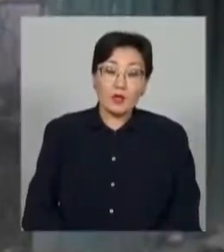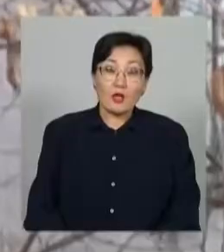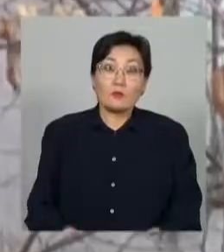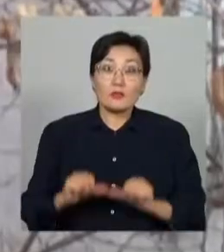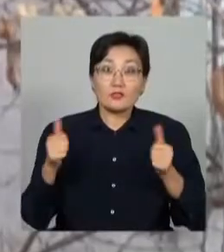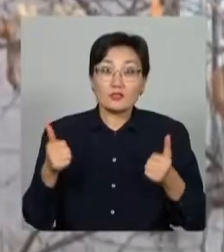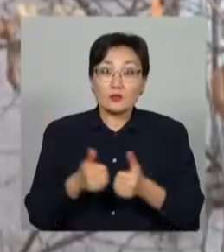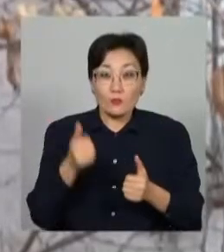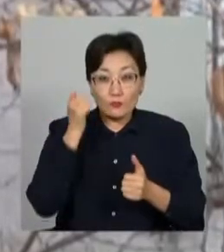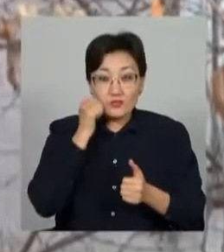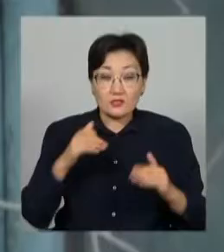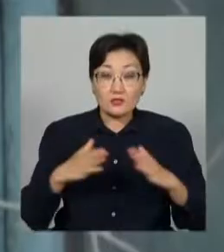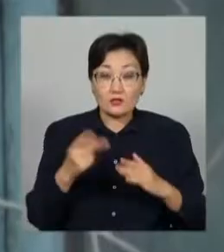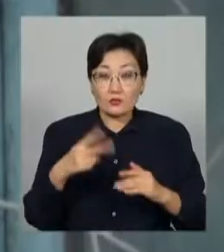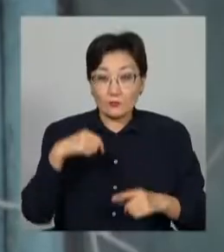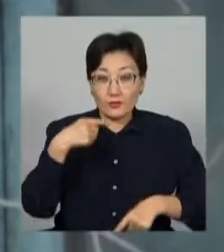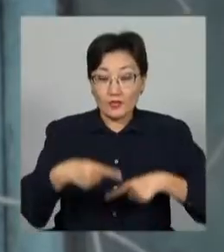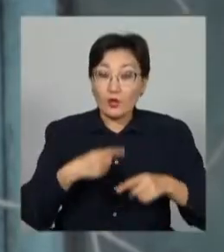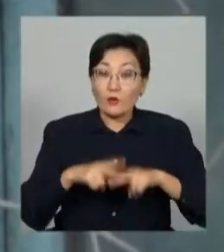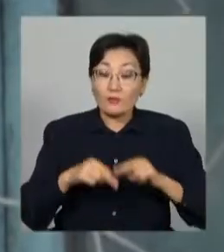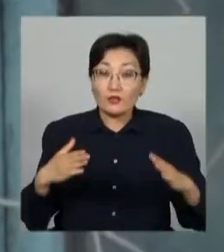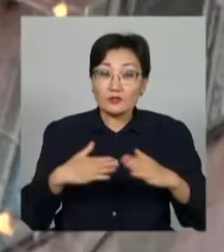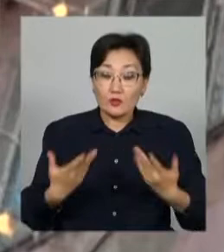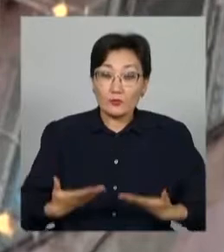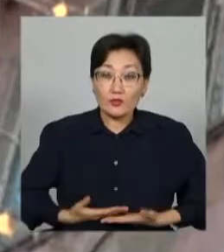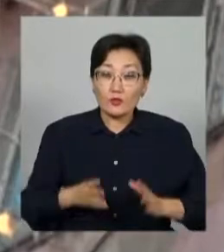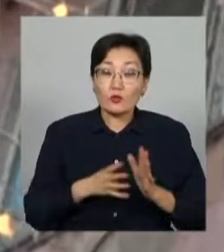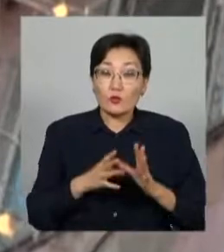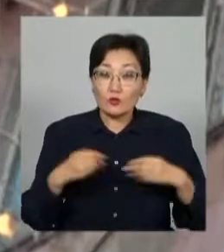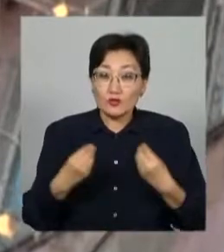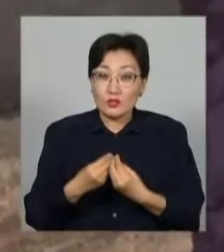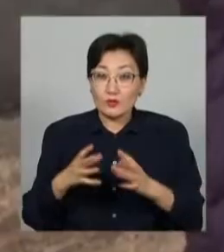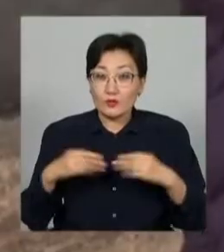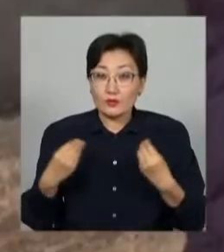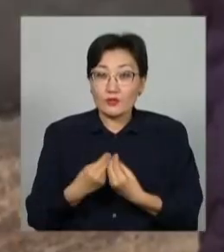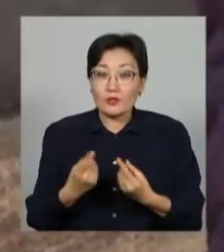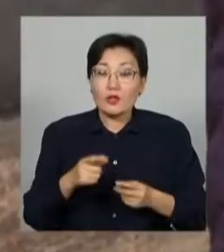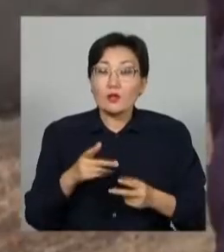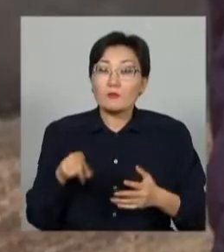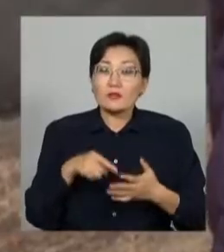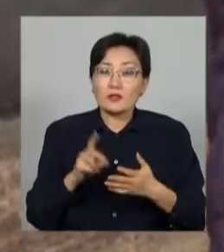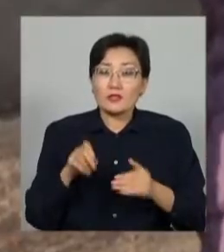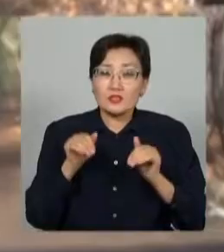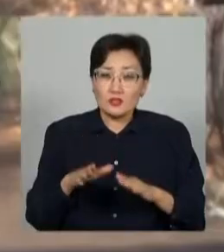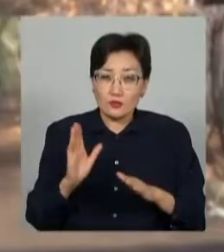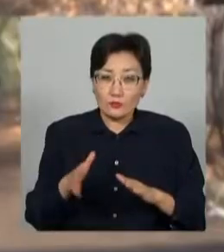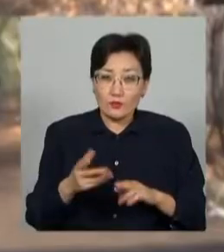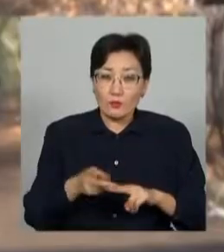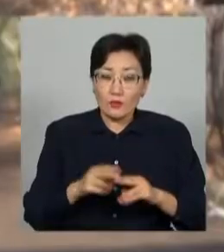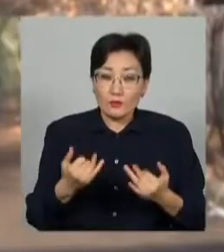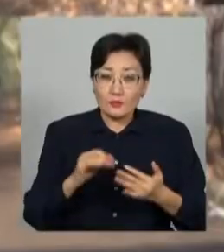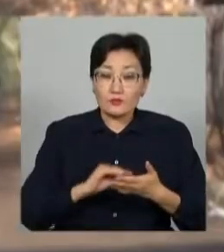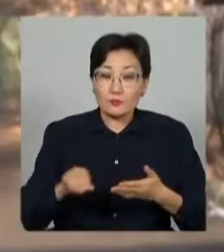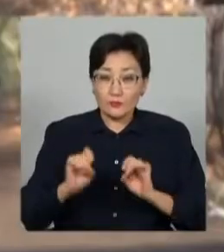Қоршауда қалған тозығы жеткен үй, 20-шы ғасырда салынған үйде тұратын 9 жанұя неге наразы? Және олардың мәселесі қалай шешілмек? Бұл туралы мен